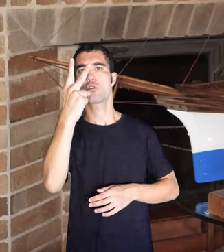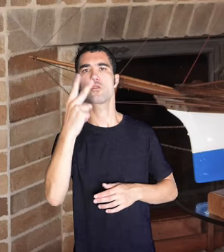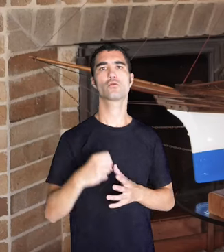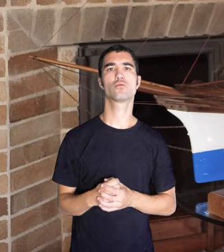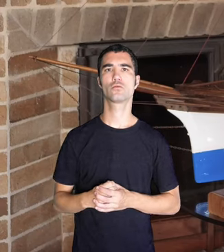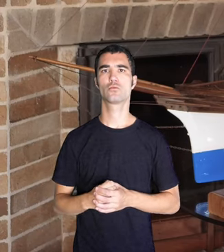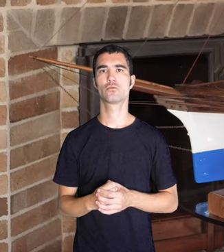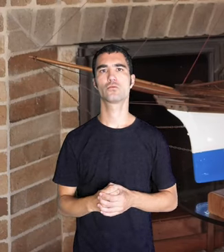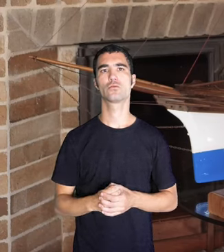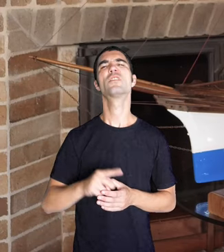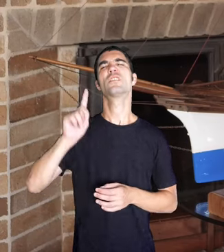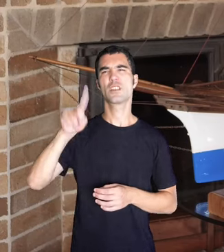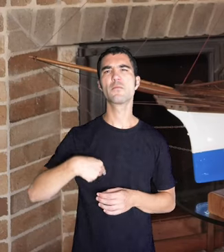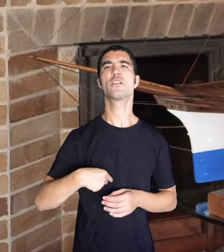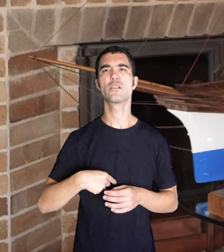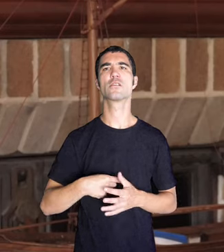i